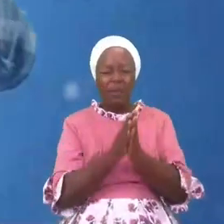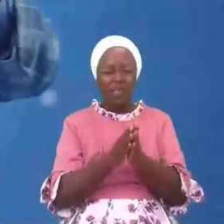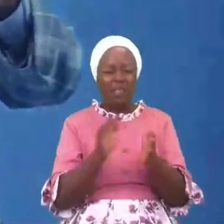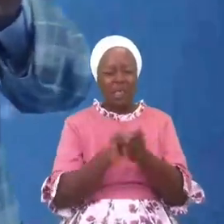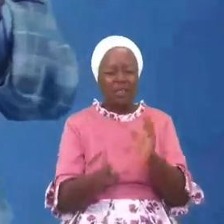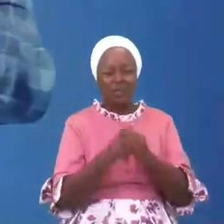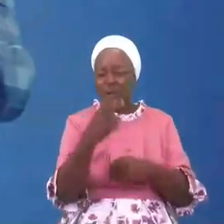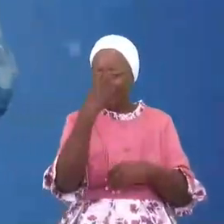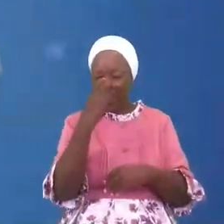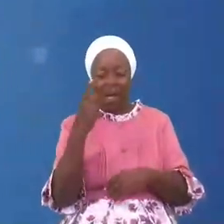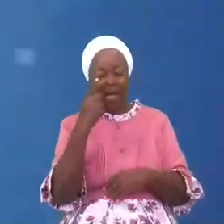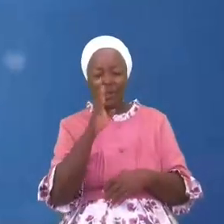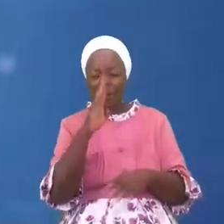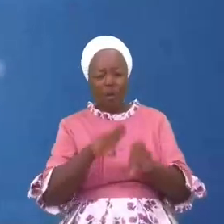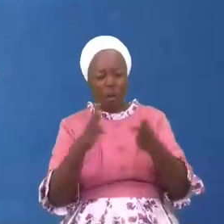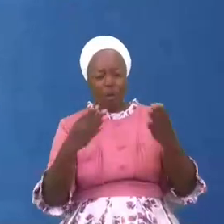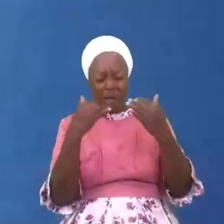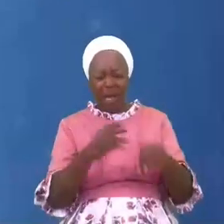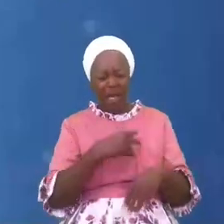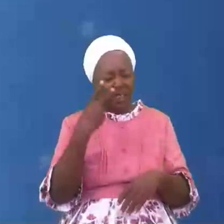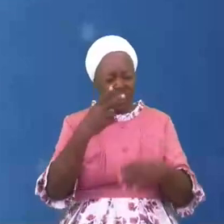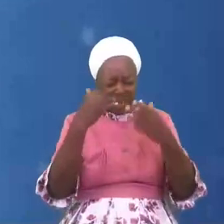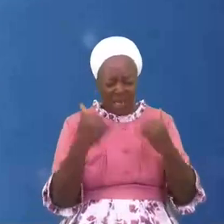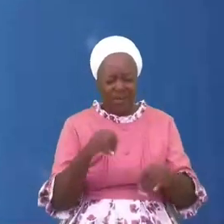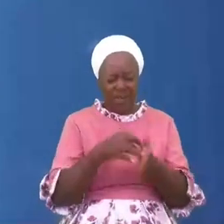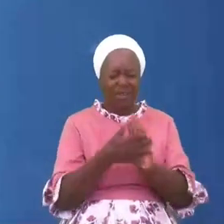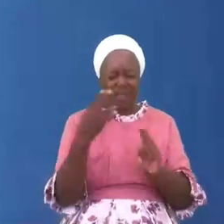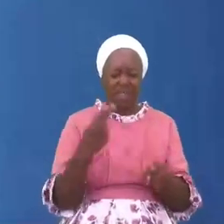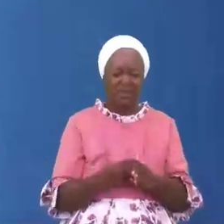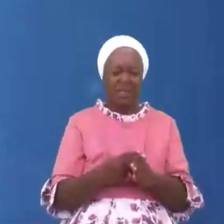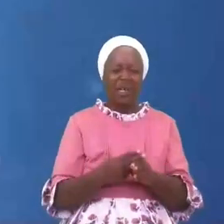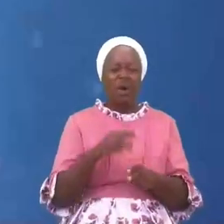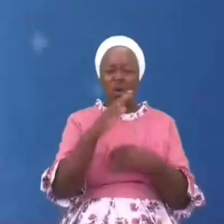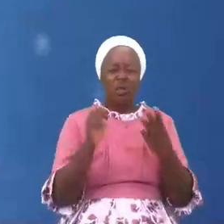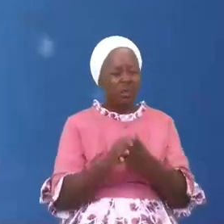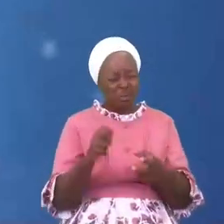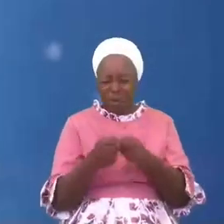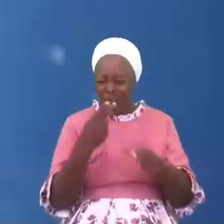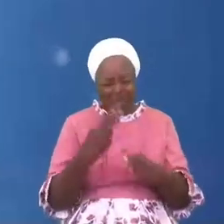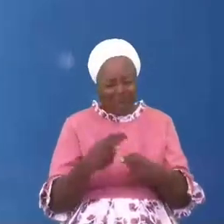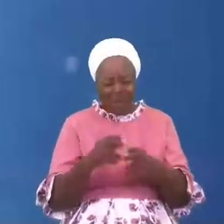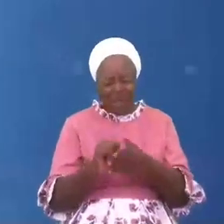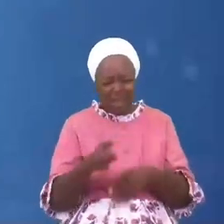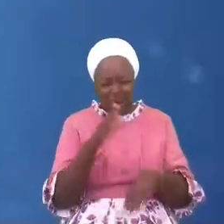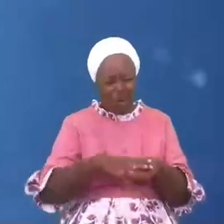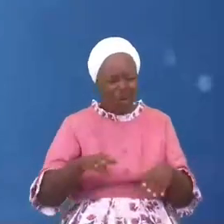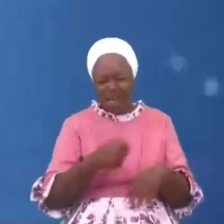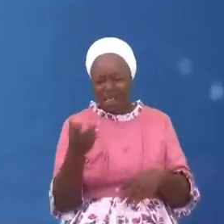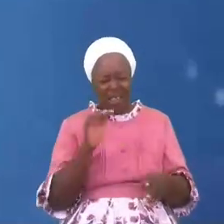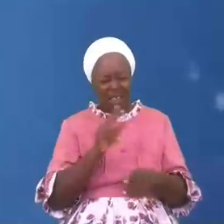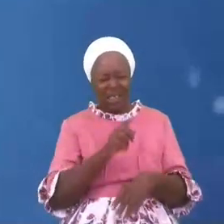prie que les yeux aveugles s'ouvrent et voient maintenant. Glaucome disparaît. Cataracte